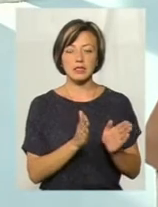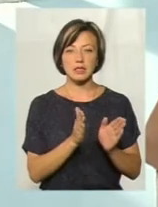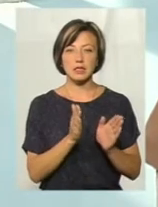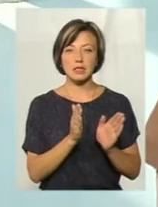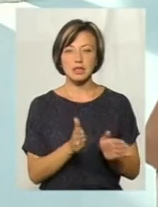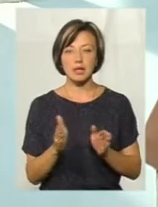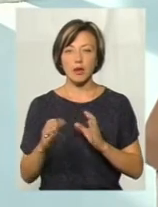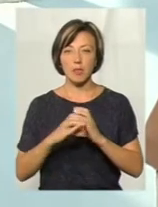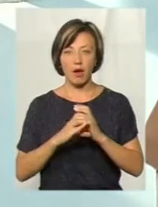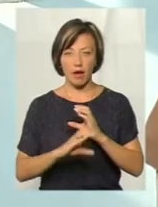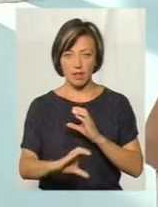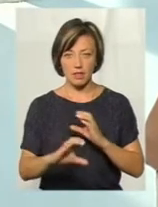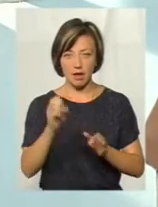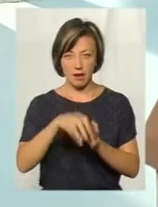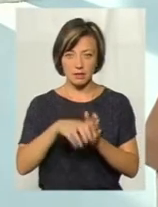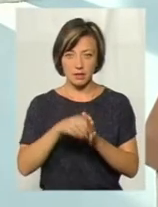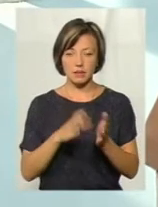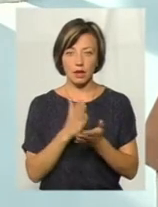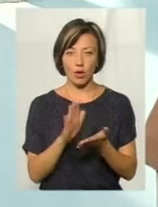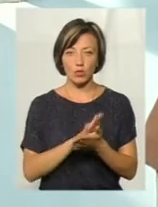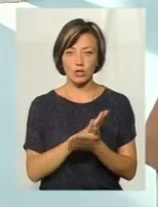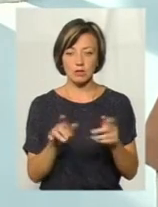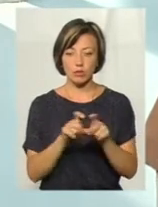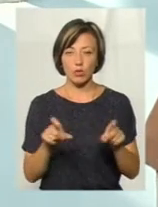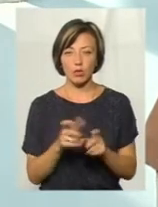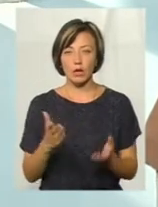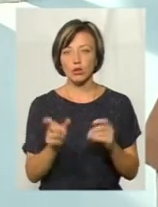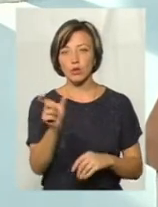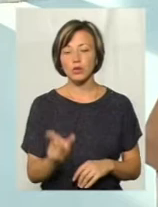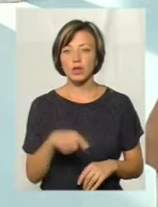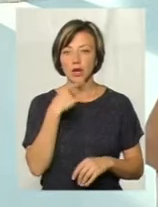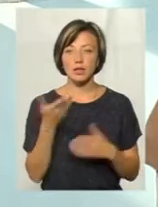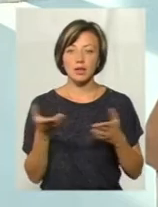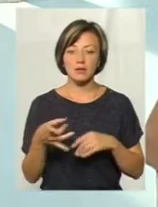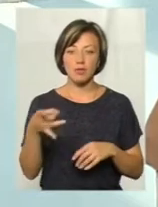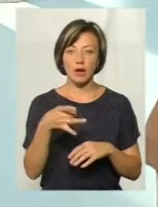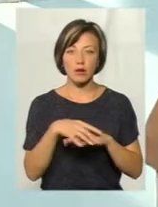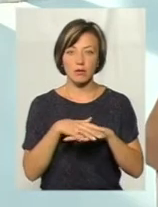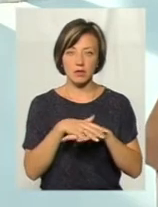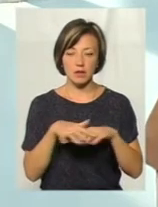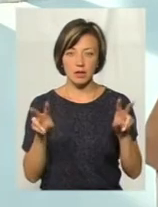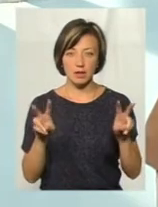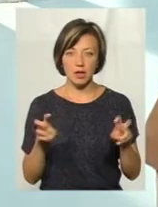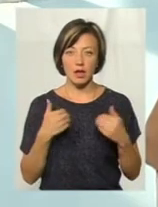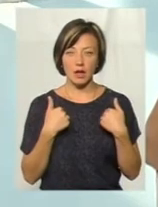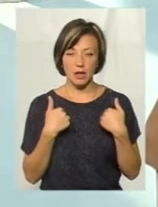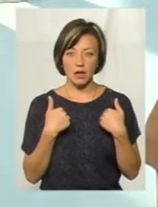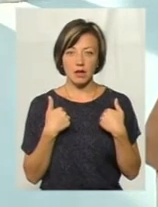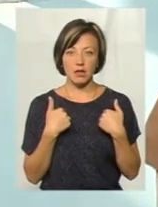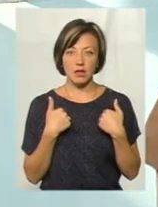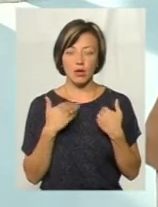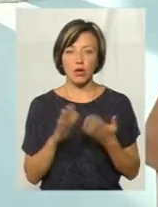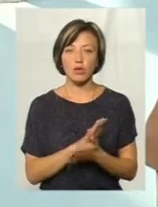є очисні споруди. Якщо людина називає, що десь у районі Базарчика складається, я розумію, очисні споруди